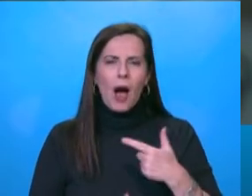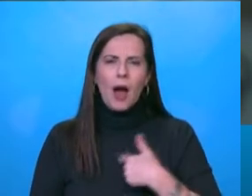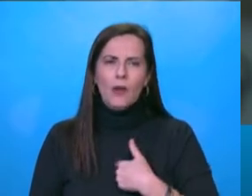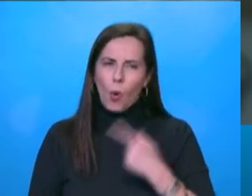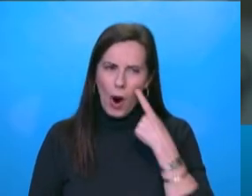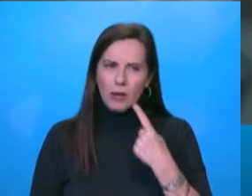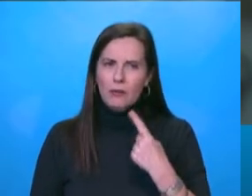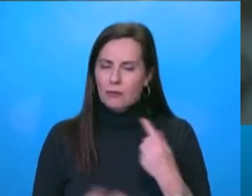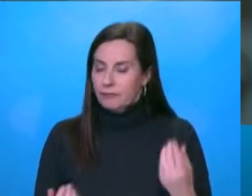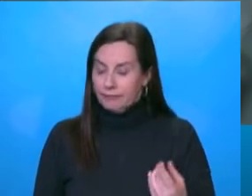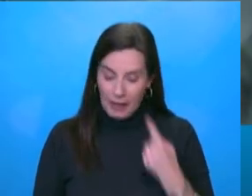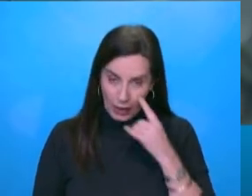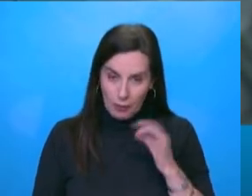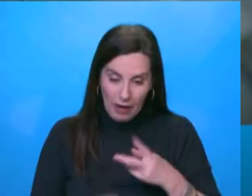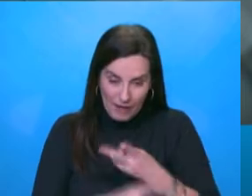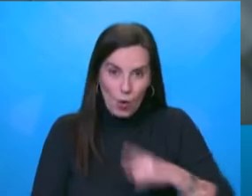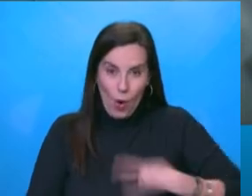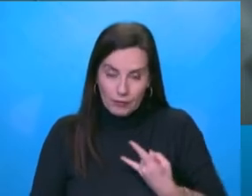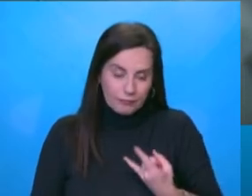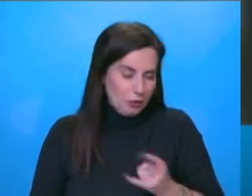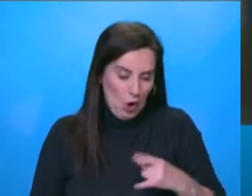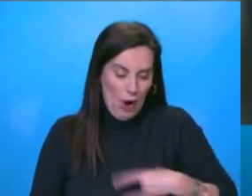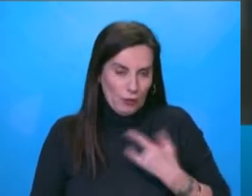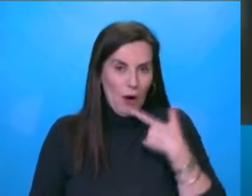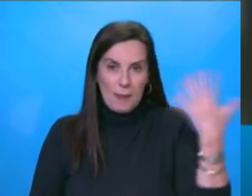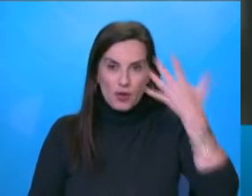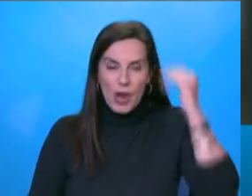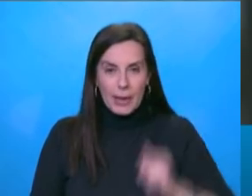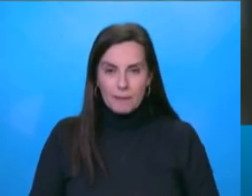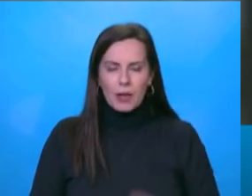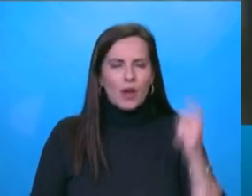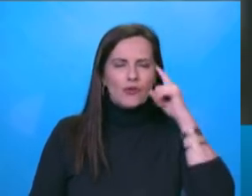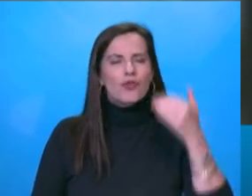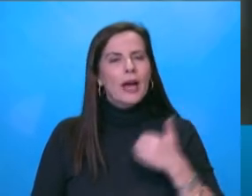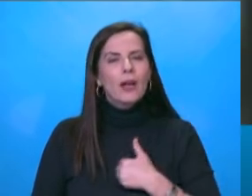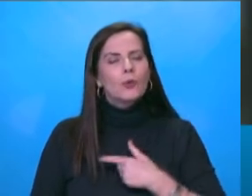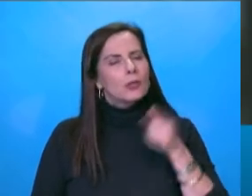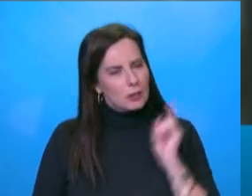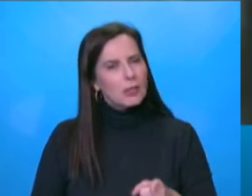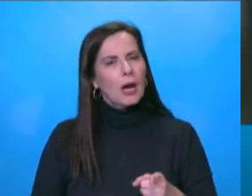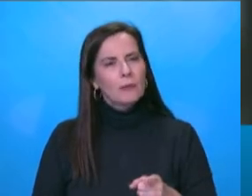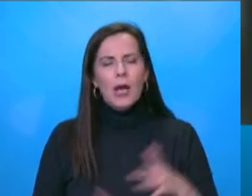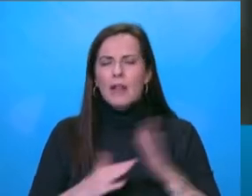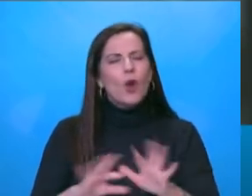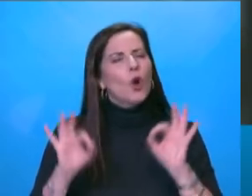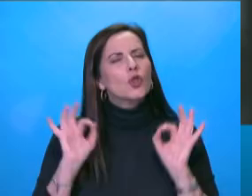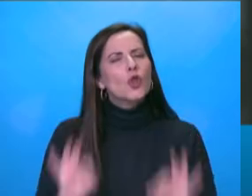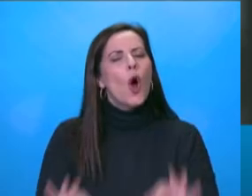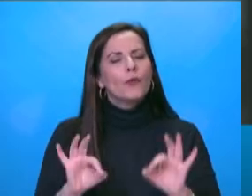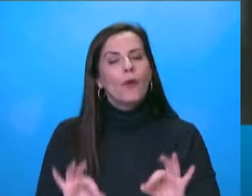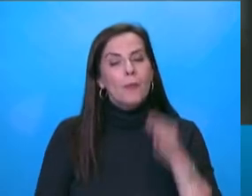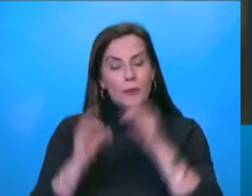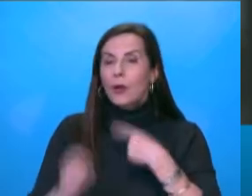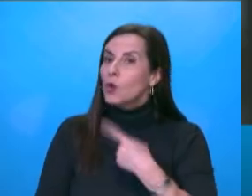חוויה שלא חווינו שנים רבות. אני חושב שאנחנו צריכים לבדוק טוב טוב בבתי המשפט, ואני קורא